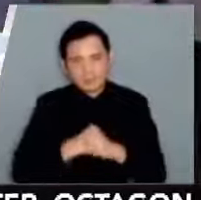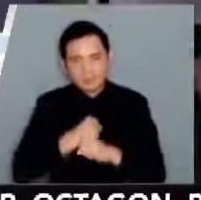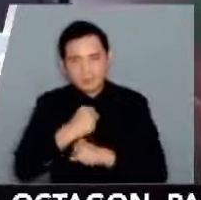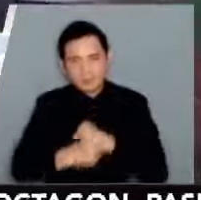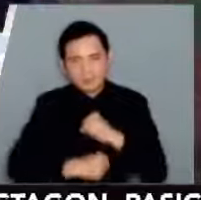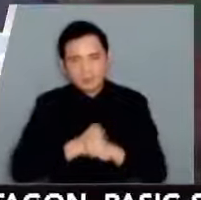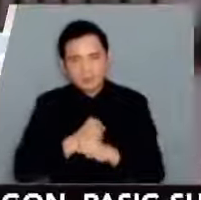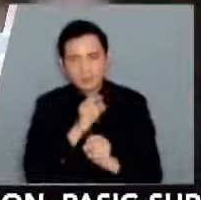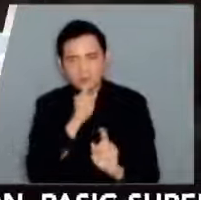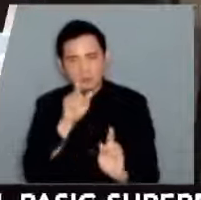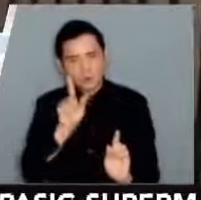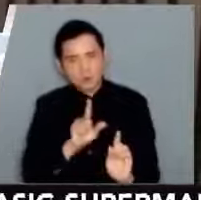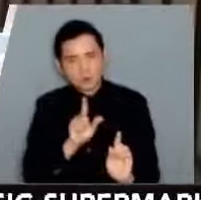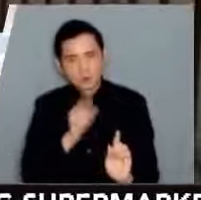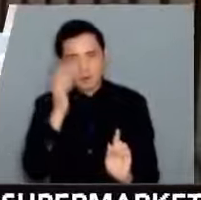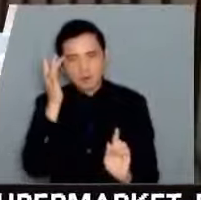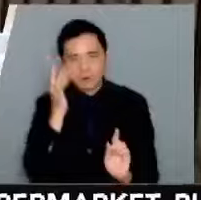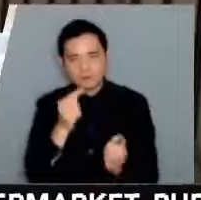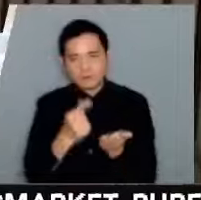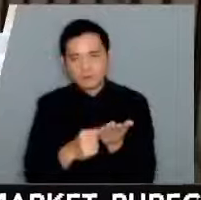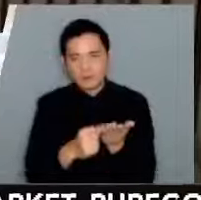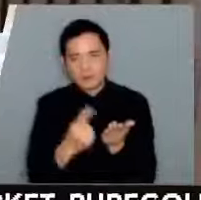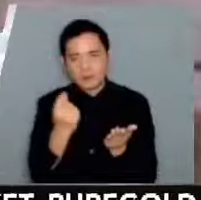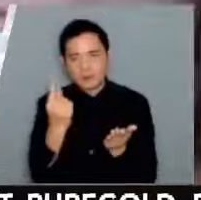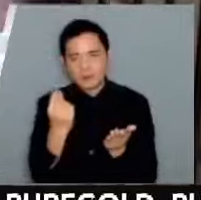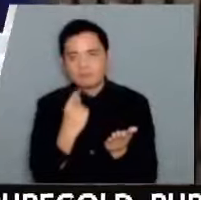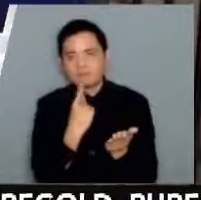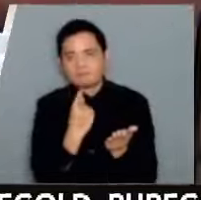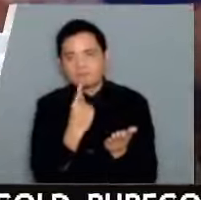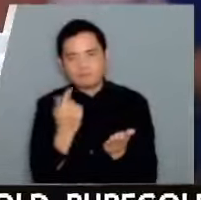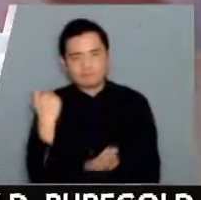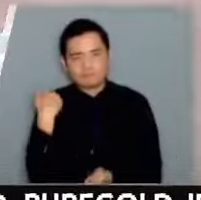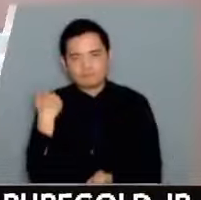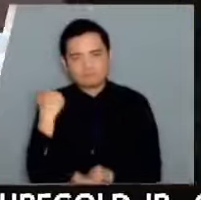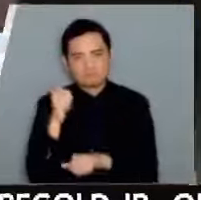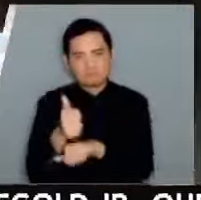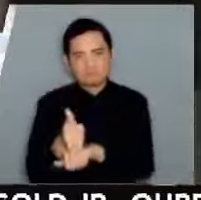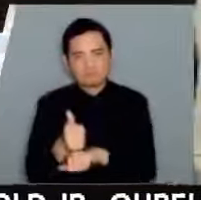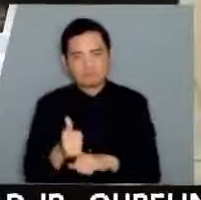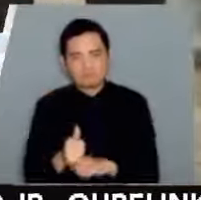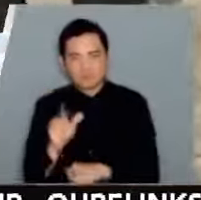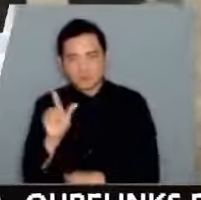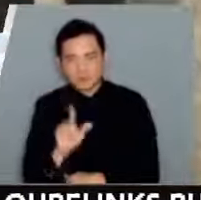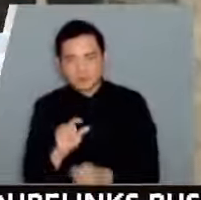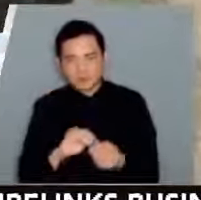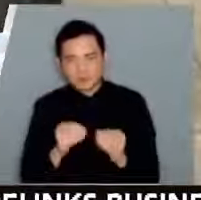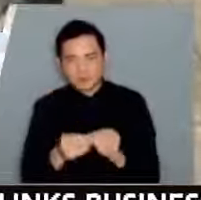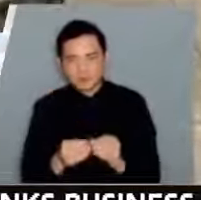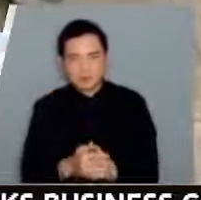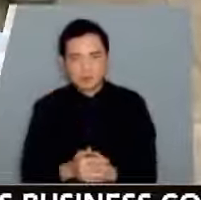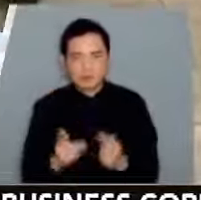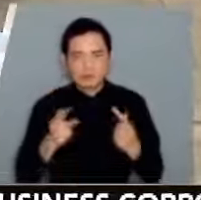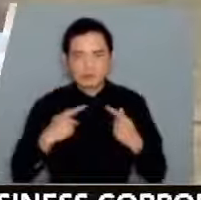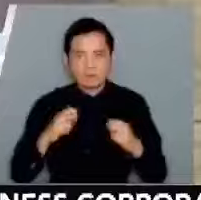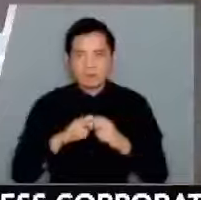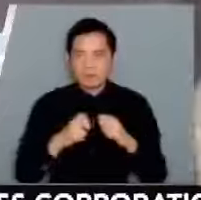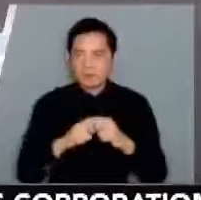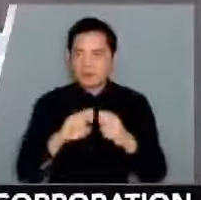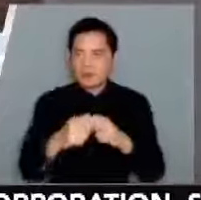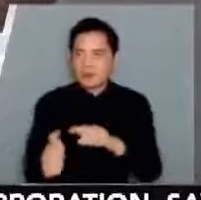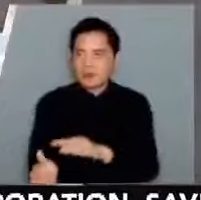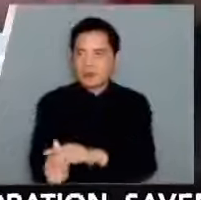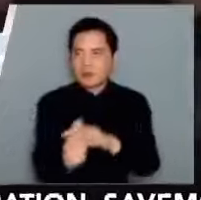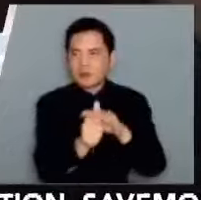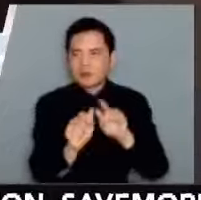11. Sa ngayon, maayos naman daw ang kanilang school opening. Ang tanging issue lang talaga na taon-taon din naman problema ng lahat ng eskwelahan sa Pilipinas ay